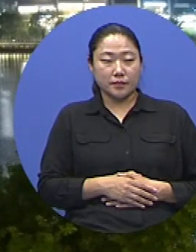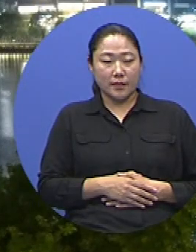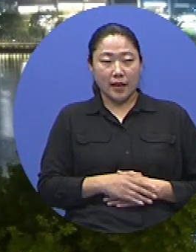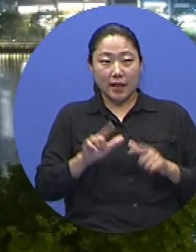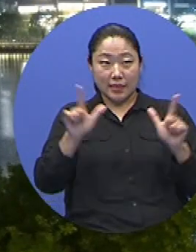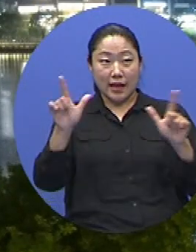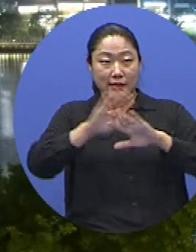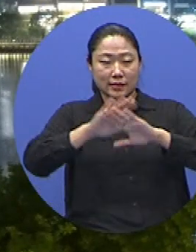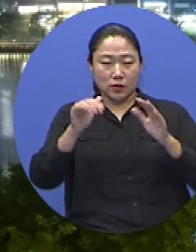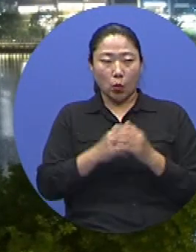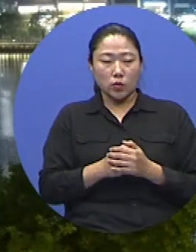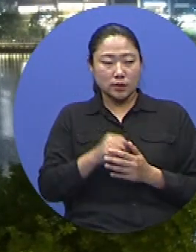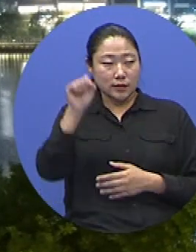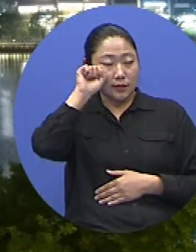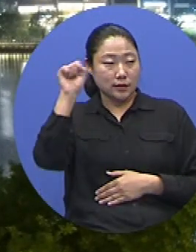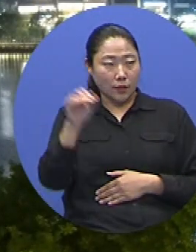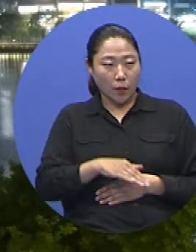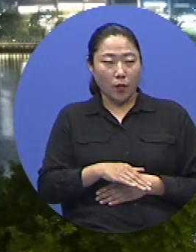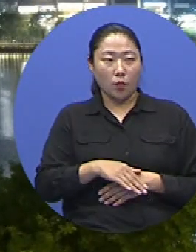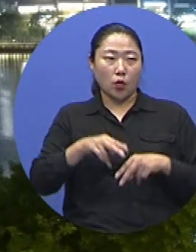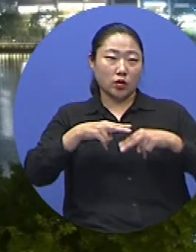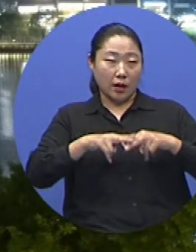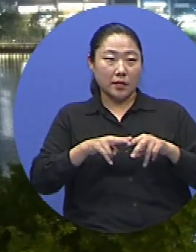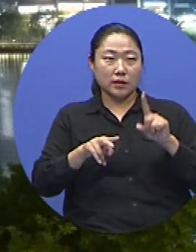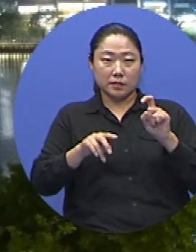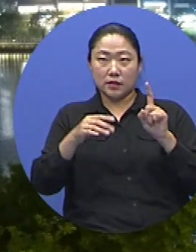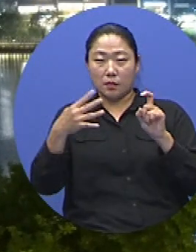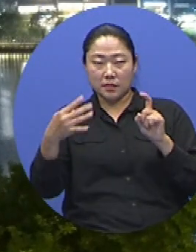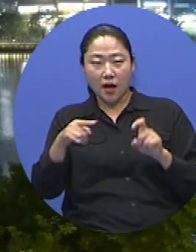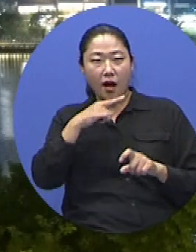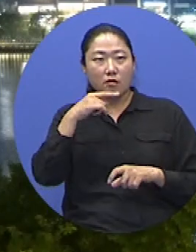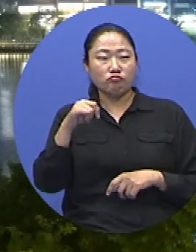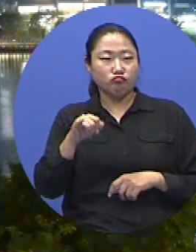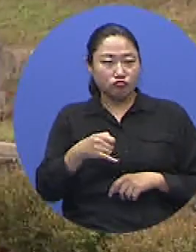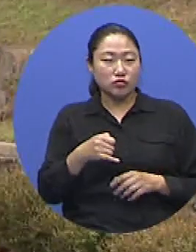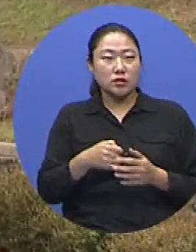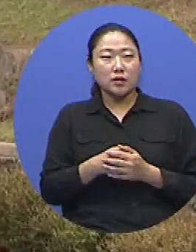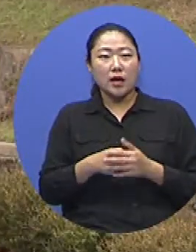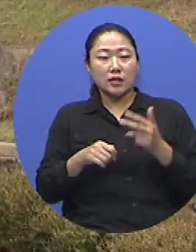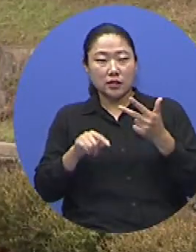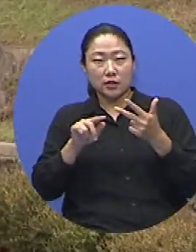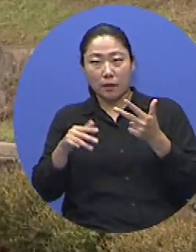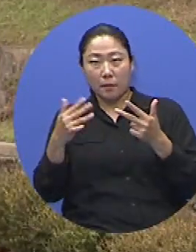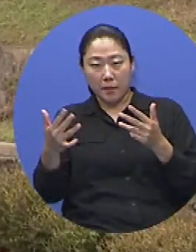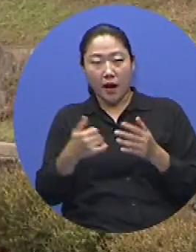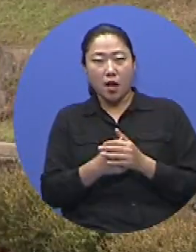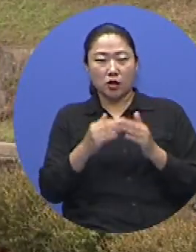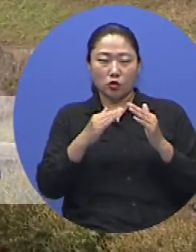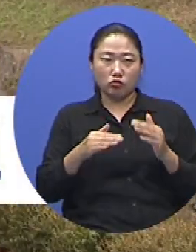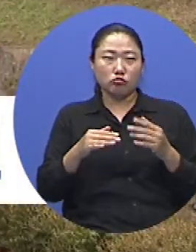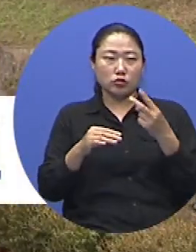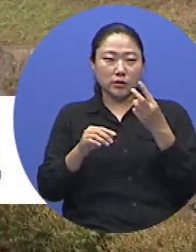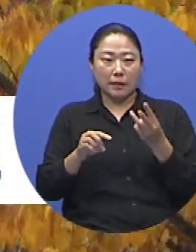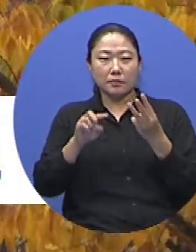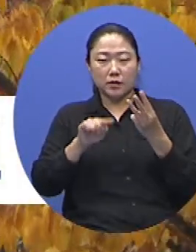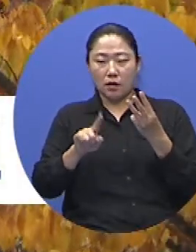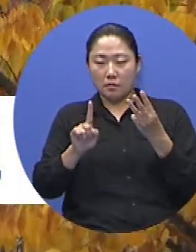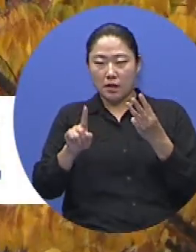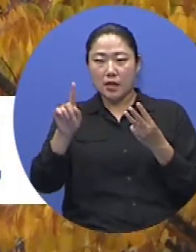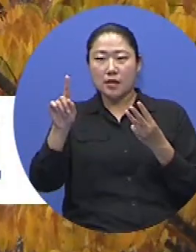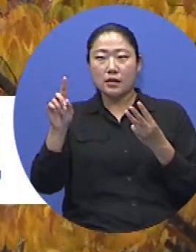날씨입니다 오늘 새벽부터 남원의 11.4 순창 8.7 전주의 3.1mm 비가